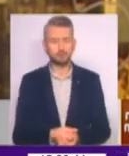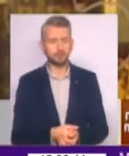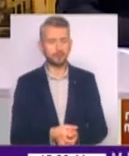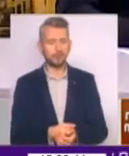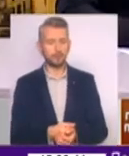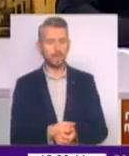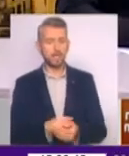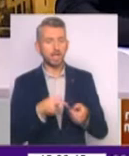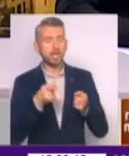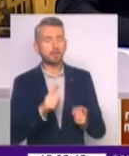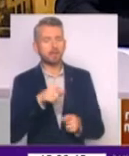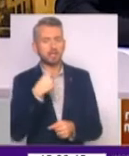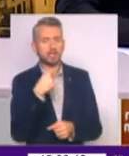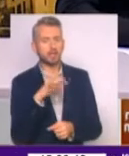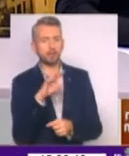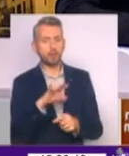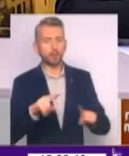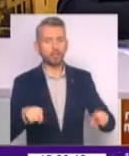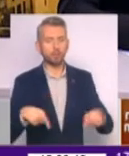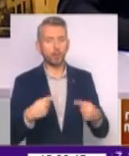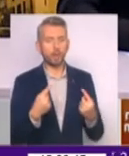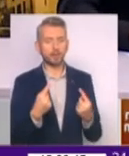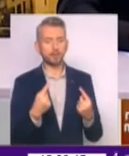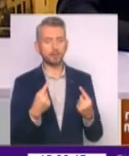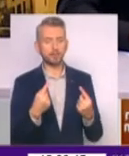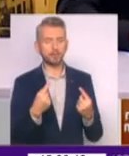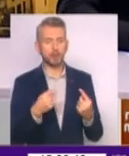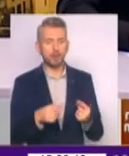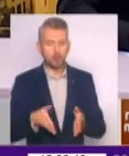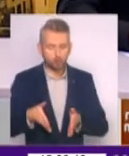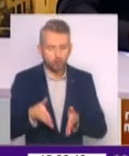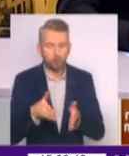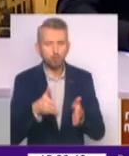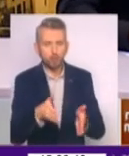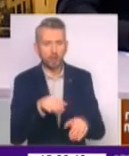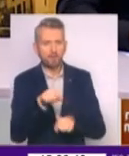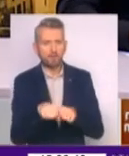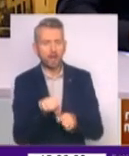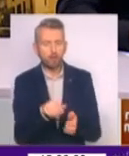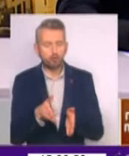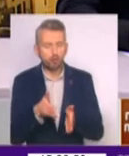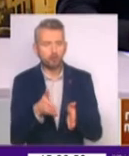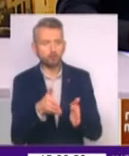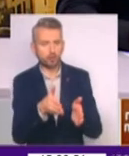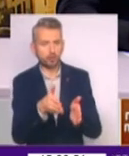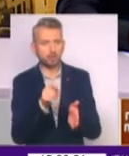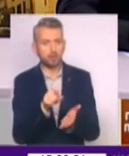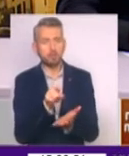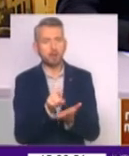насправді йдеться про створення смуг і велодоріжок, які мають